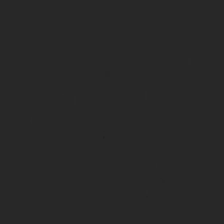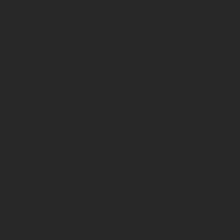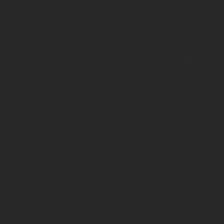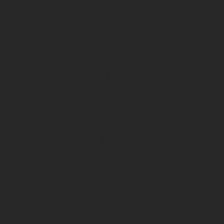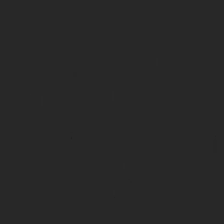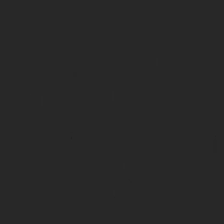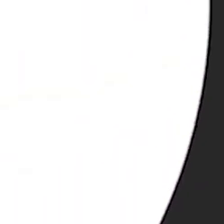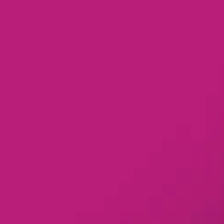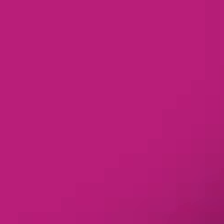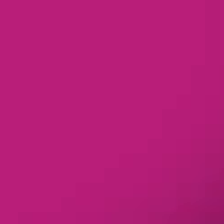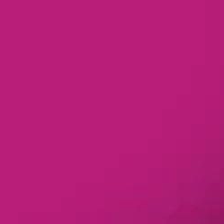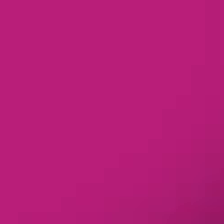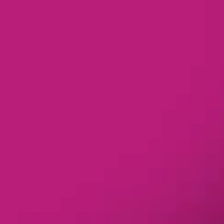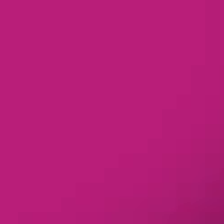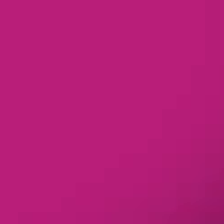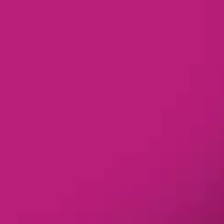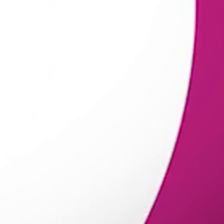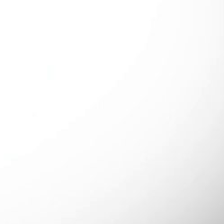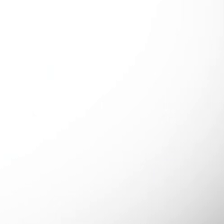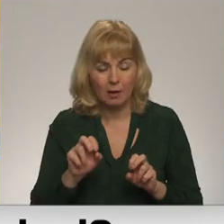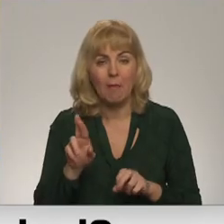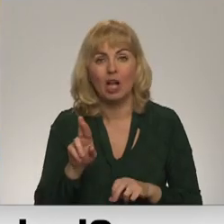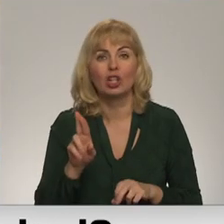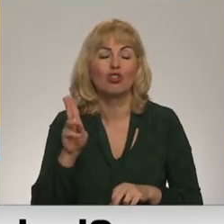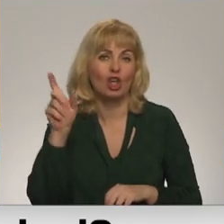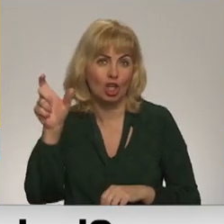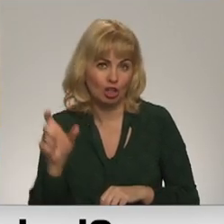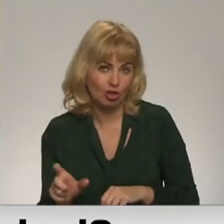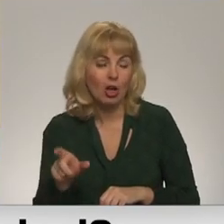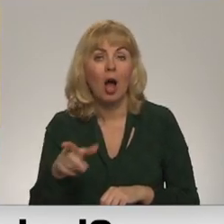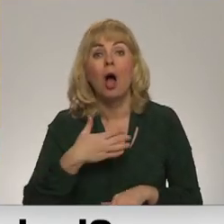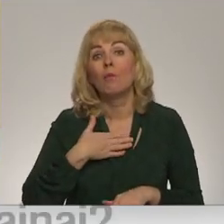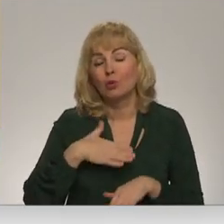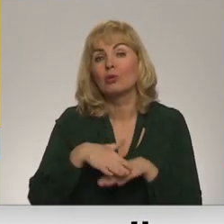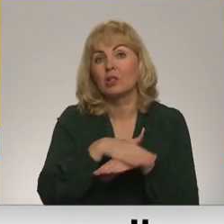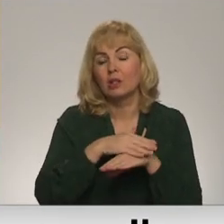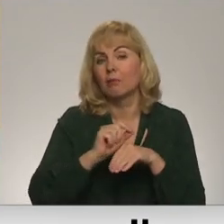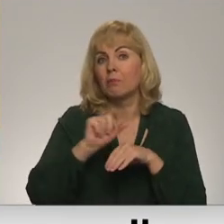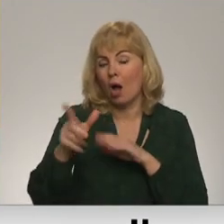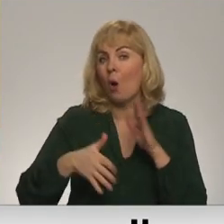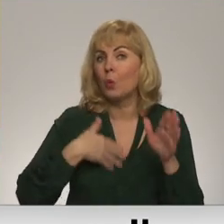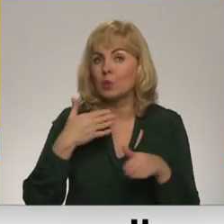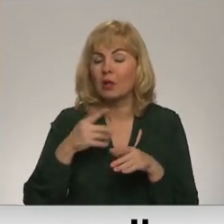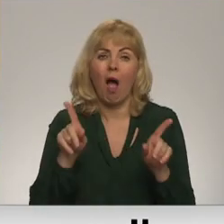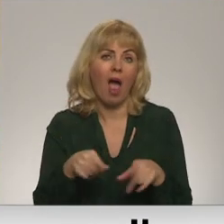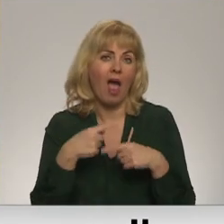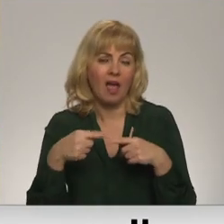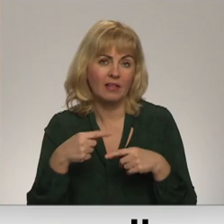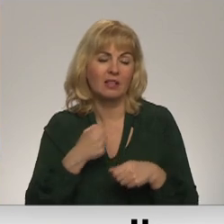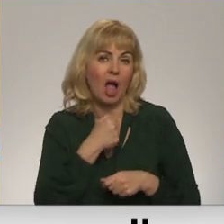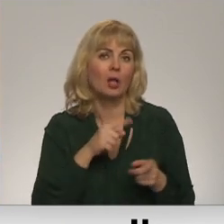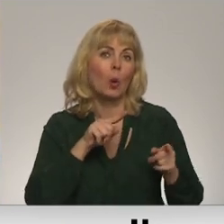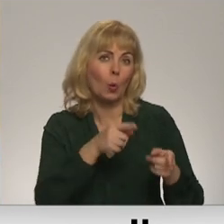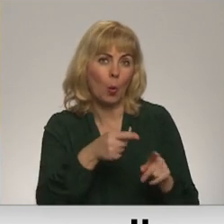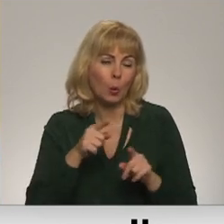Re, viss ēters ir te! Bet arī mūsu sabiedrībā pieaug bažas par etniskā naida kurināšanu